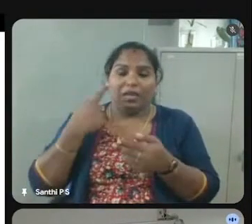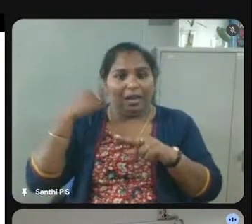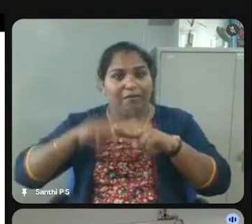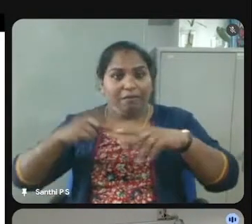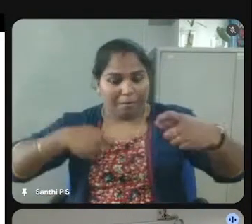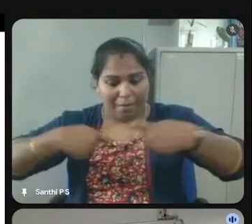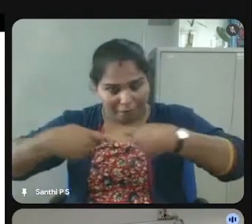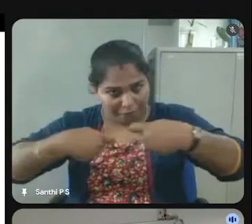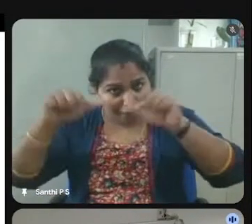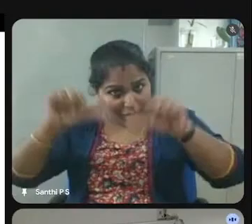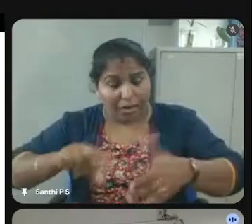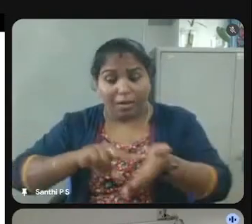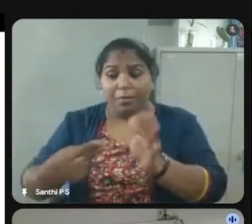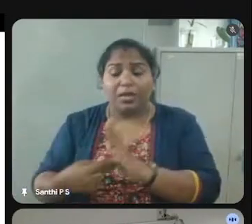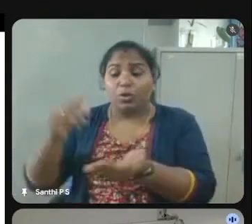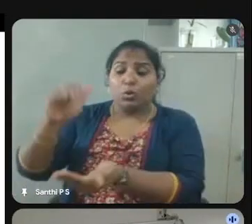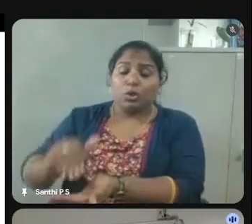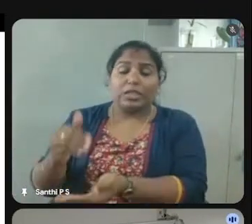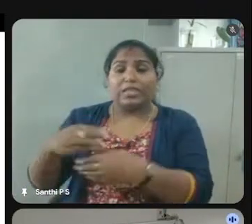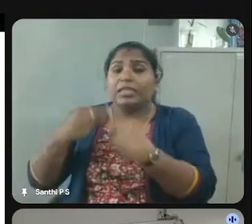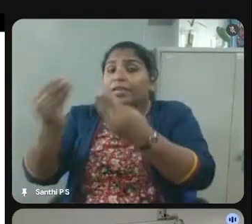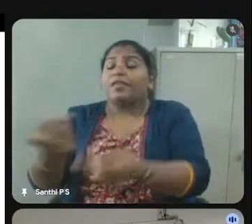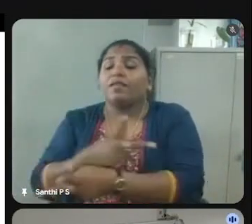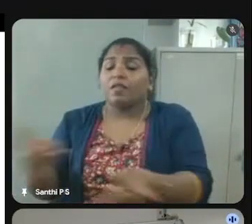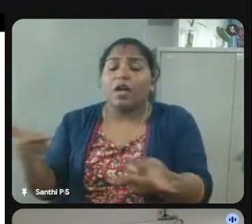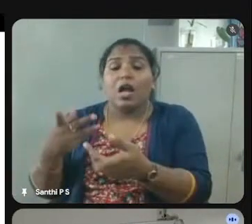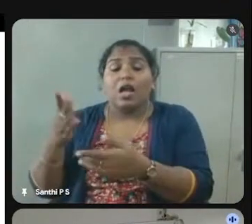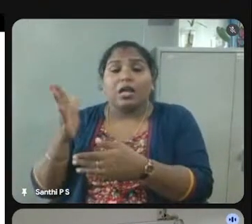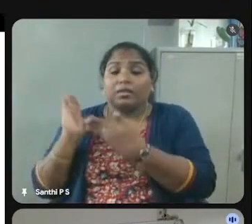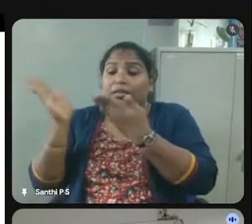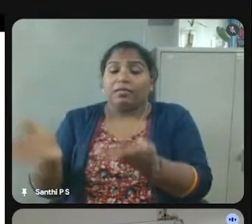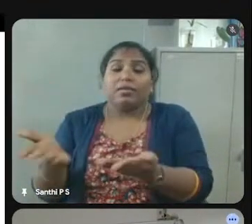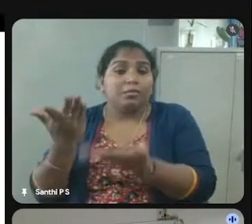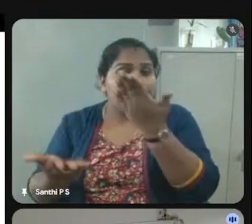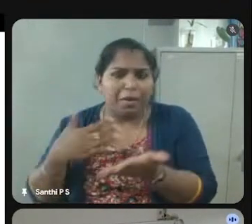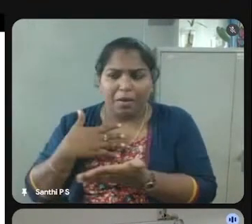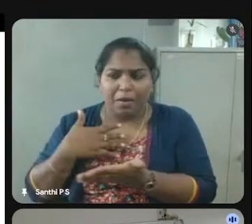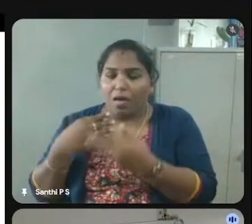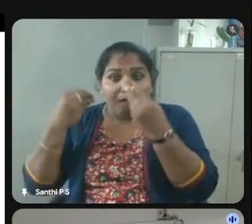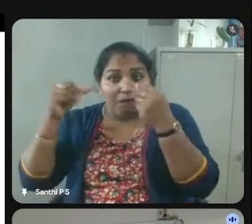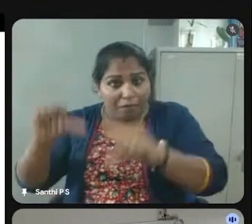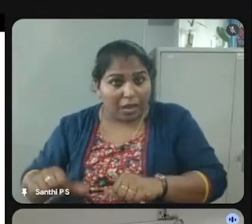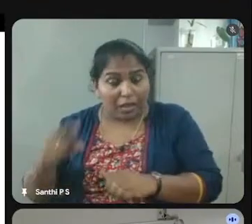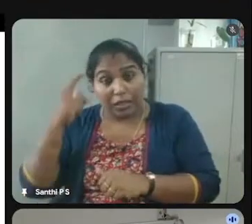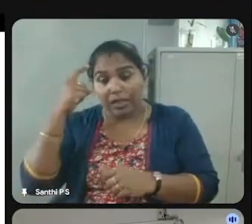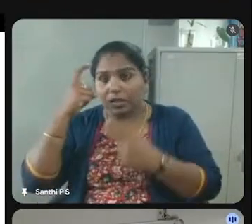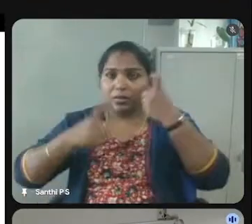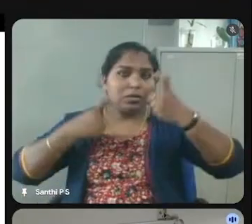നഷ്ടമാകുന്നു, കുട്ടിക്ക് കൊടുക്കേണ്ട സർവീസസ് നമുക്ക് കൊടുക്കാൻ പറ്റാതെ വരുന്നു എന്നുള്ള തരത്തിലുള്ള ഒരു ആദ്യം നമുക്ക് വന്നു പോകാം. അതൊരു റീസൺ തന്നെയാണ്.